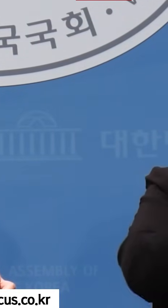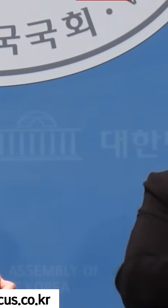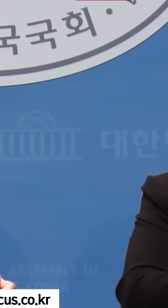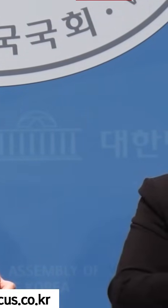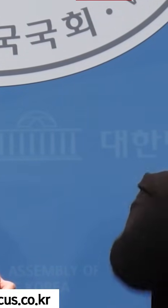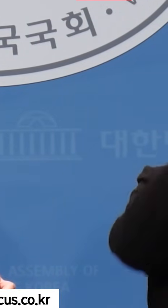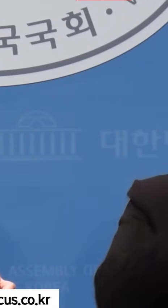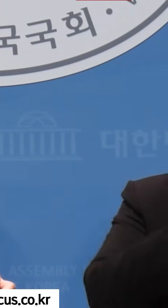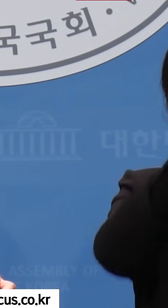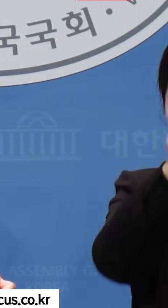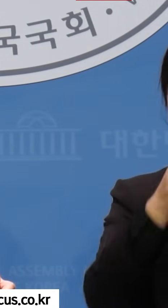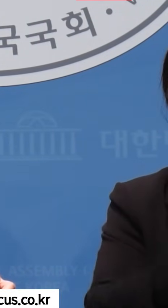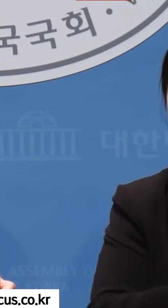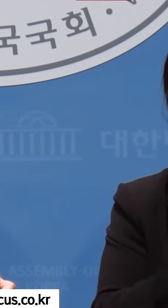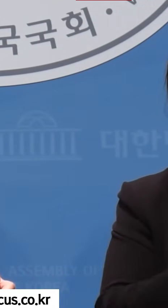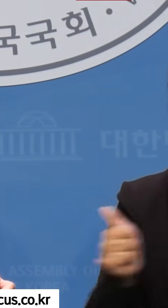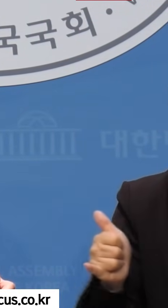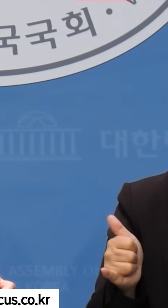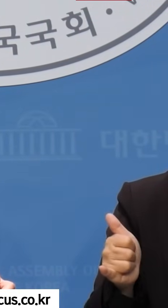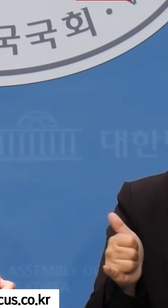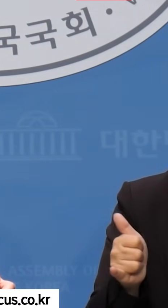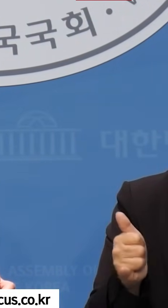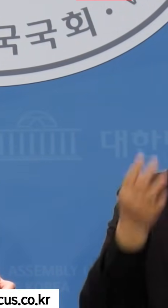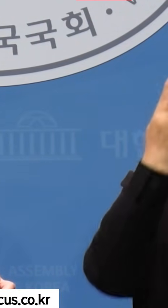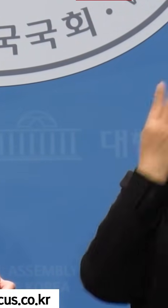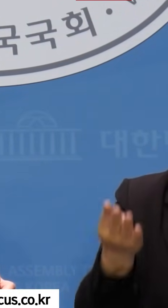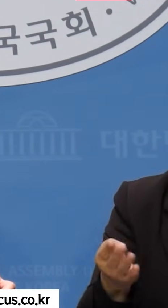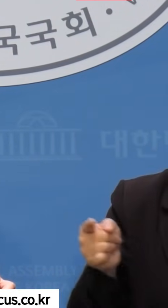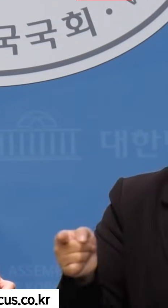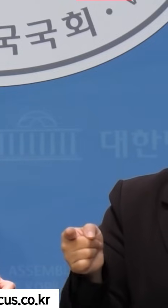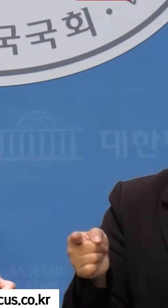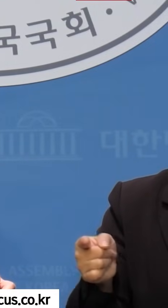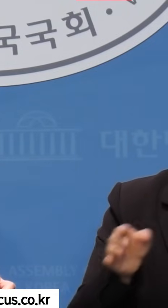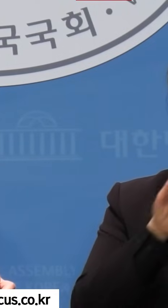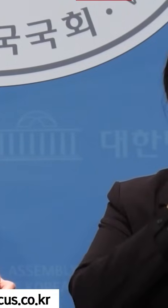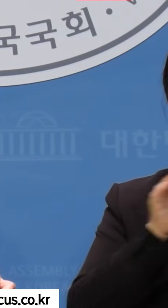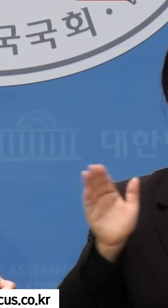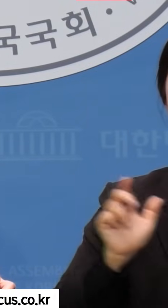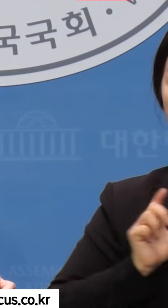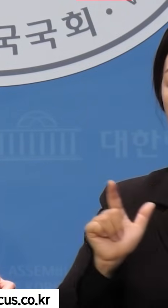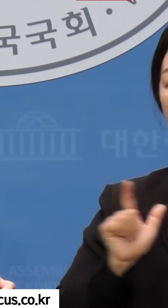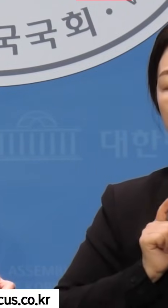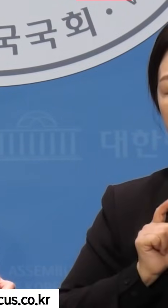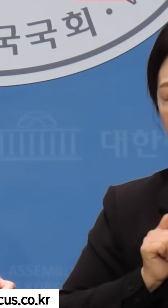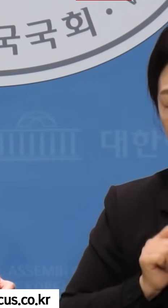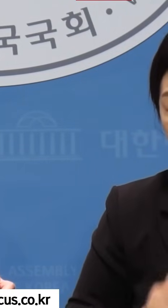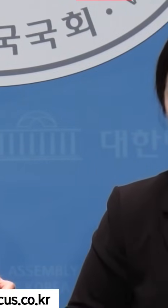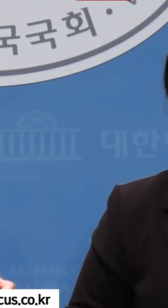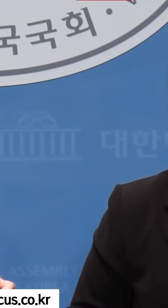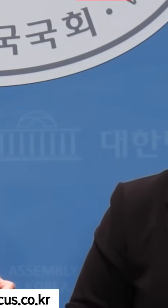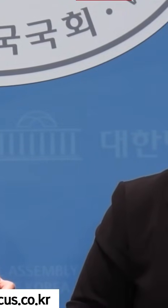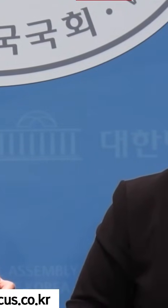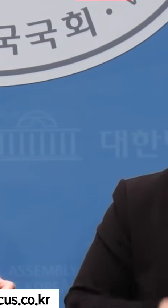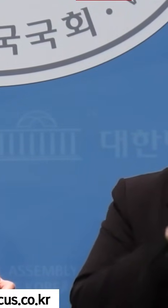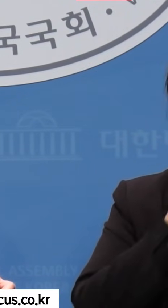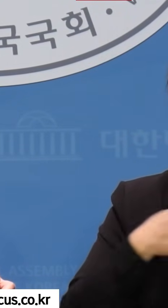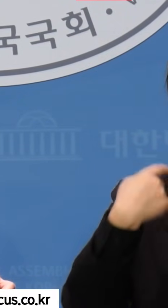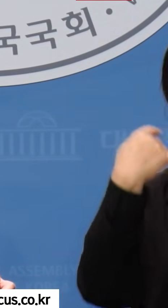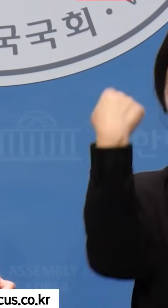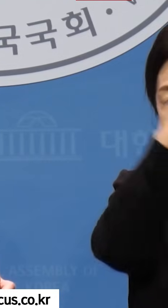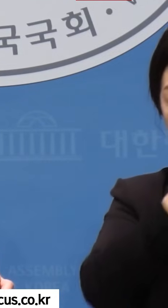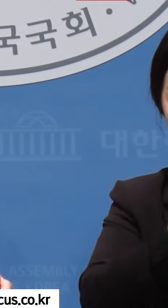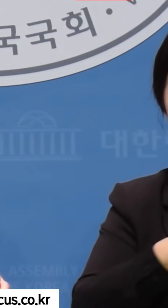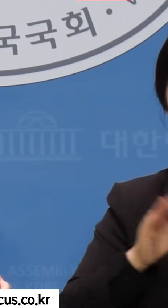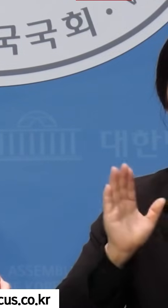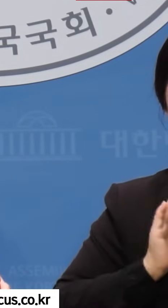그분을 본인이 사면합니다. 암수 몸통도 아니고요. 참 이상한 일이 이 정권에서는 일어나고 있습니다. 그리고